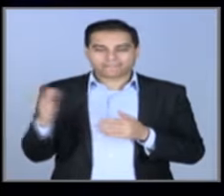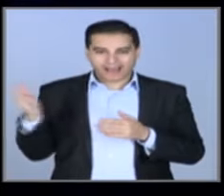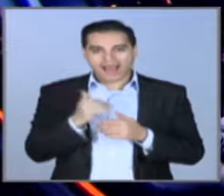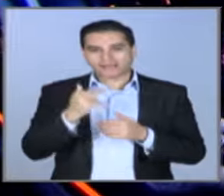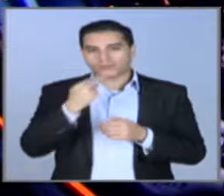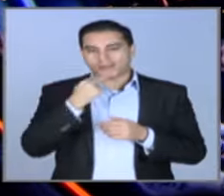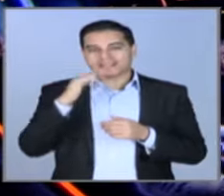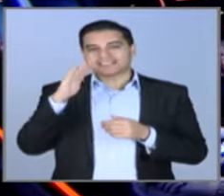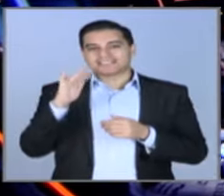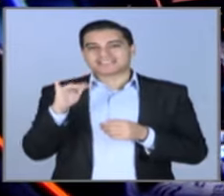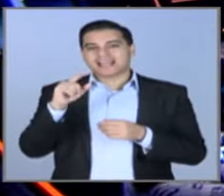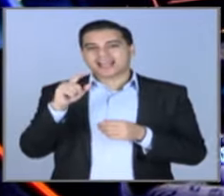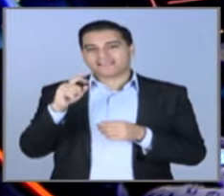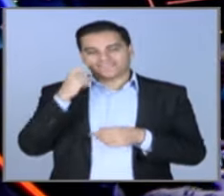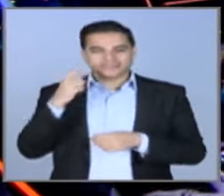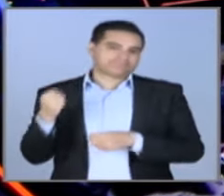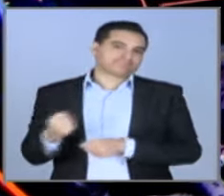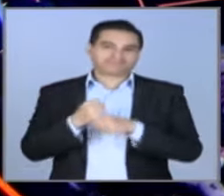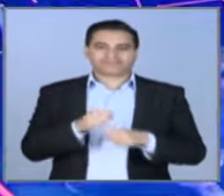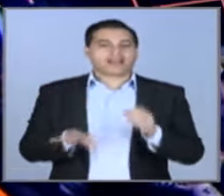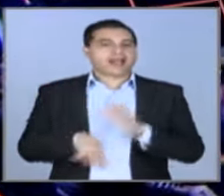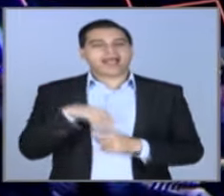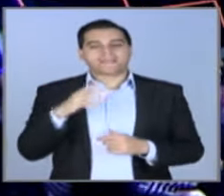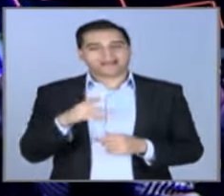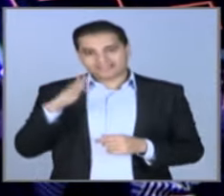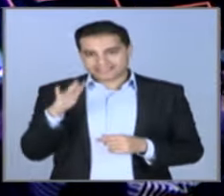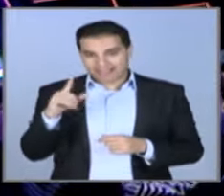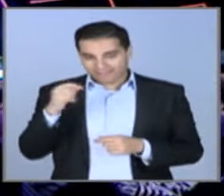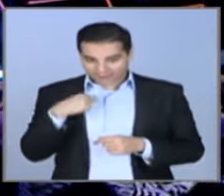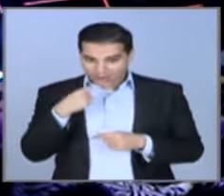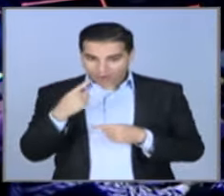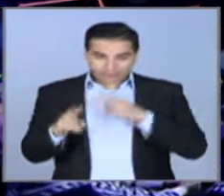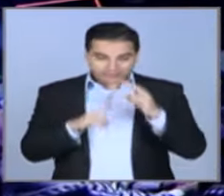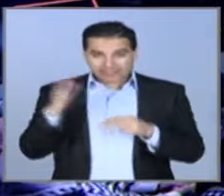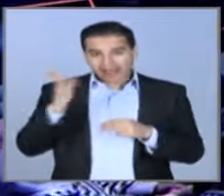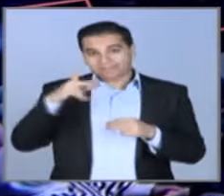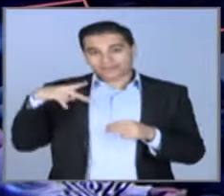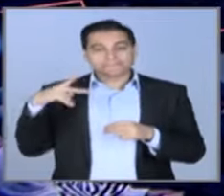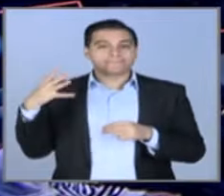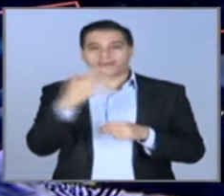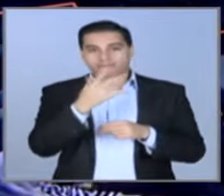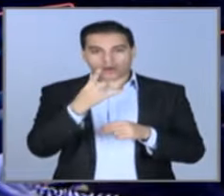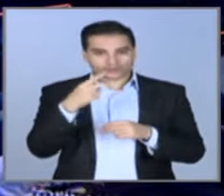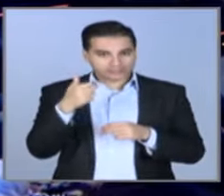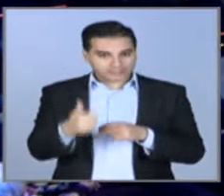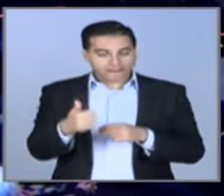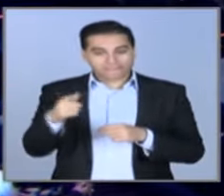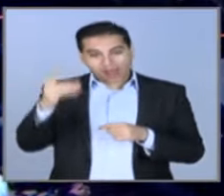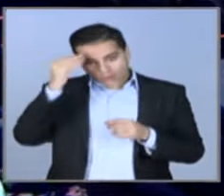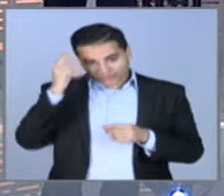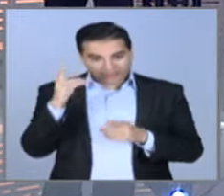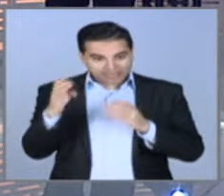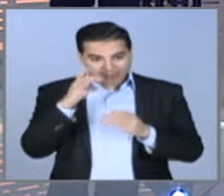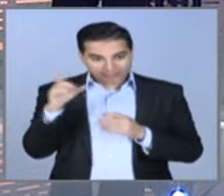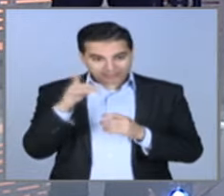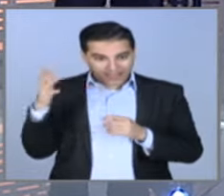لينا، هنشوف سيف هيعمل إيه. سيف أنا قلت 8 أسئلة من 10، عايز تعرف كم إجابة